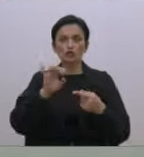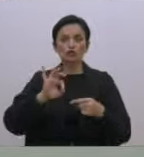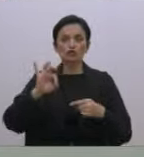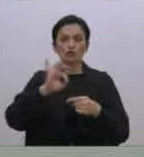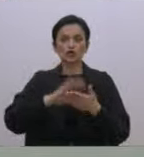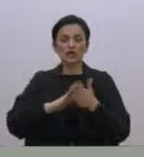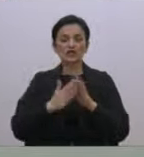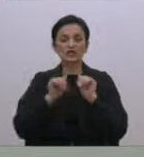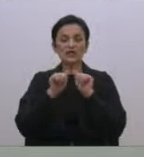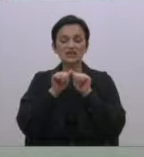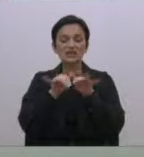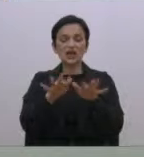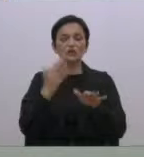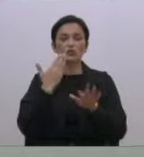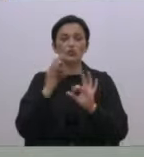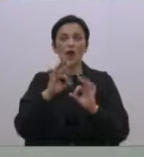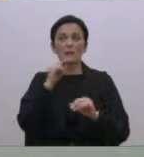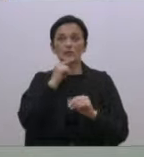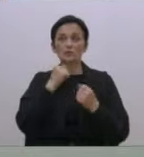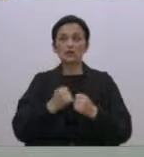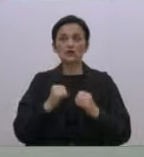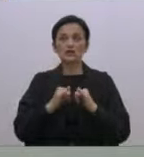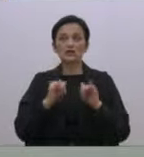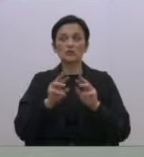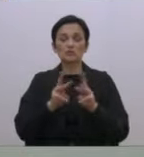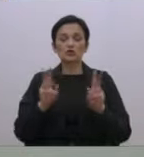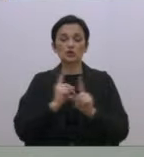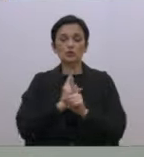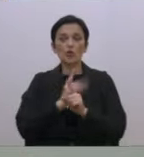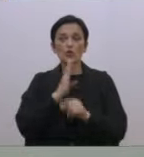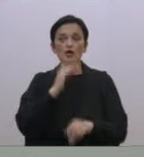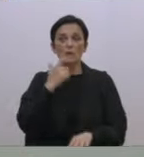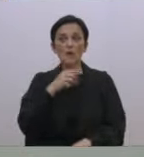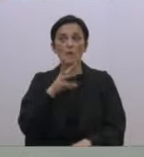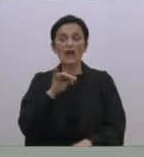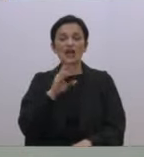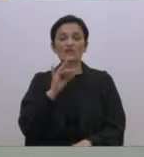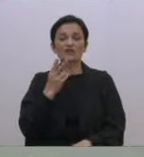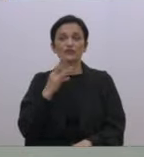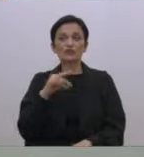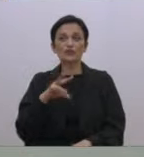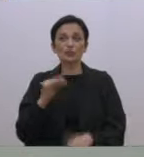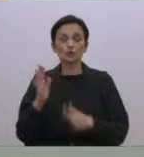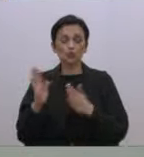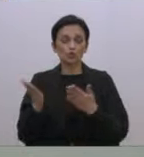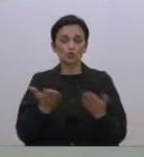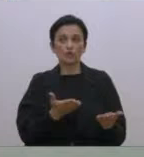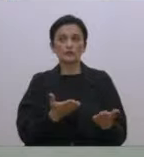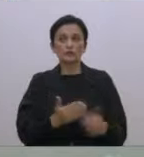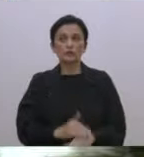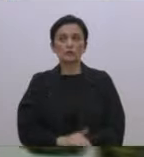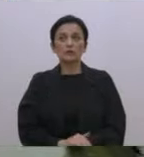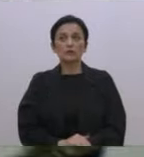შეთანხმების რატიფიცირება მოხსენებელი ეკონომიკისა და განვითარების მინისტრის მოადგილე ქალბატონი მარიამ ქვიშვილი. ხოთ, ქალბატონი მარიამ.